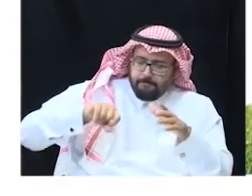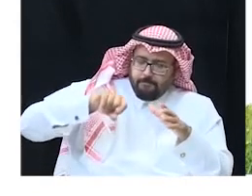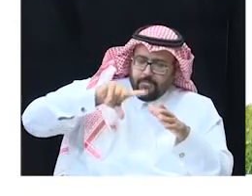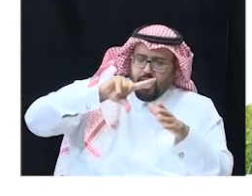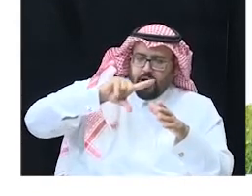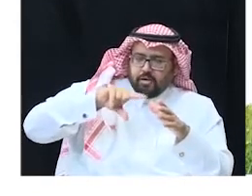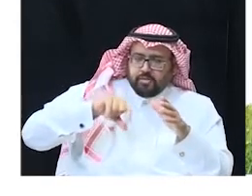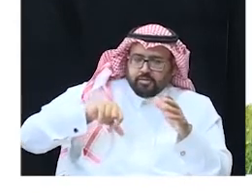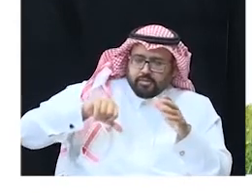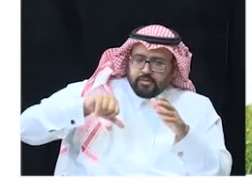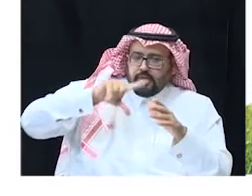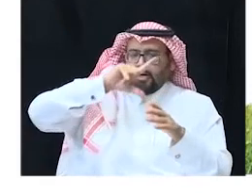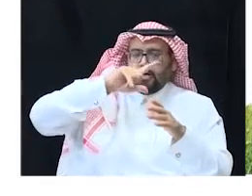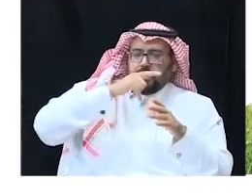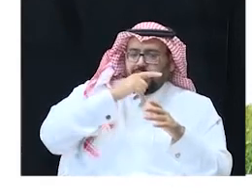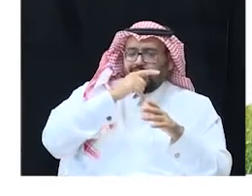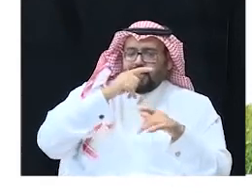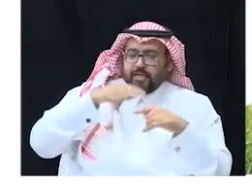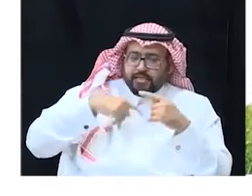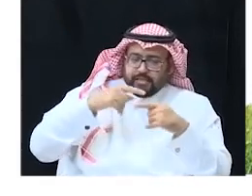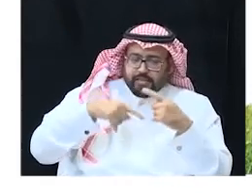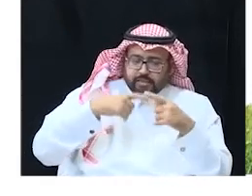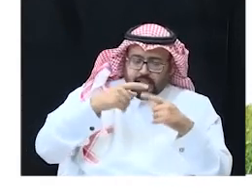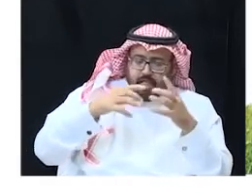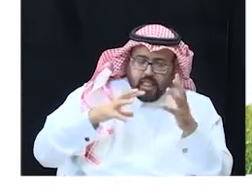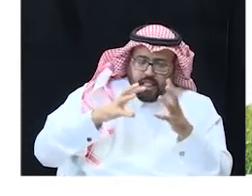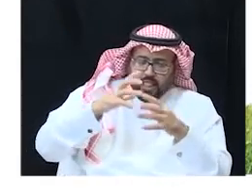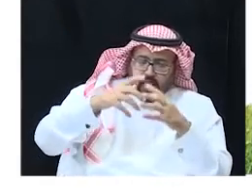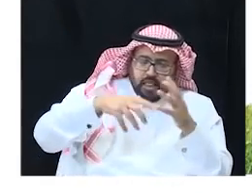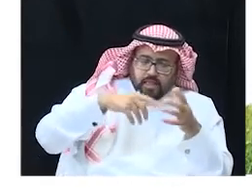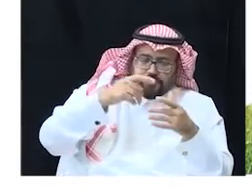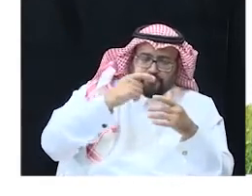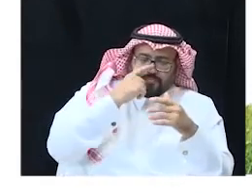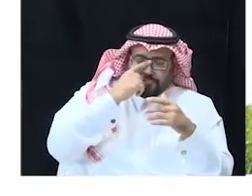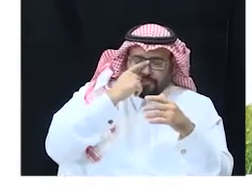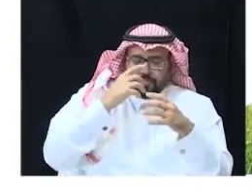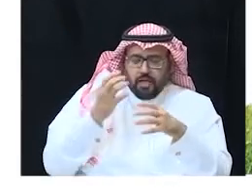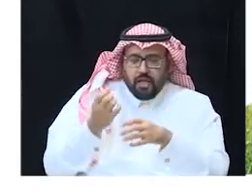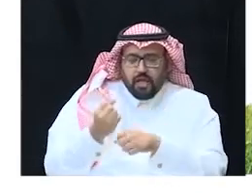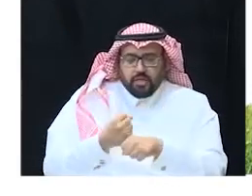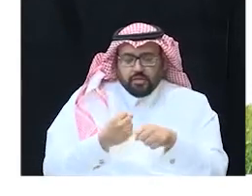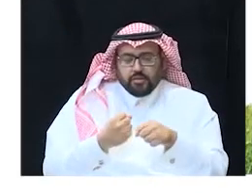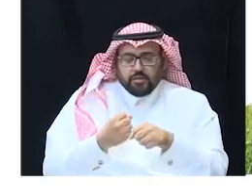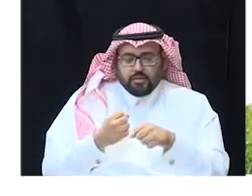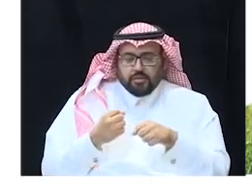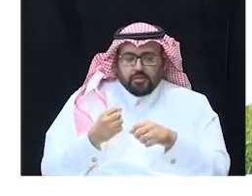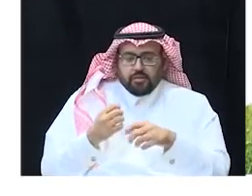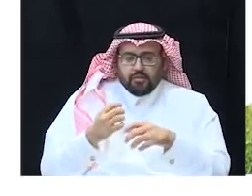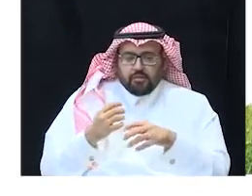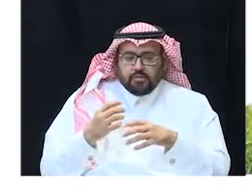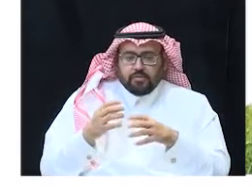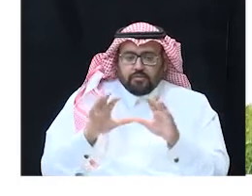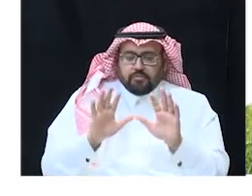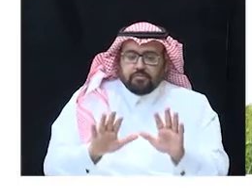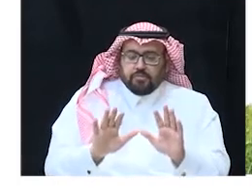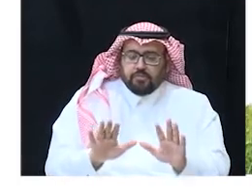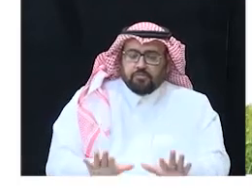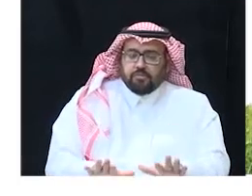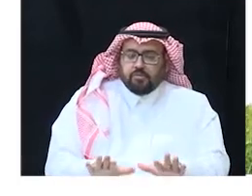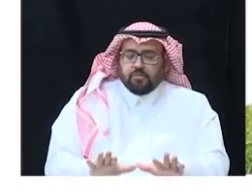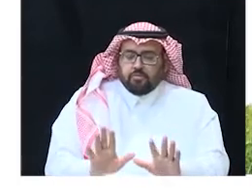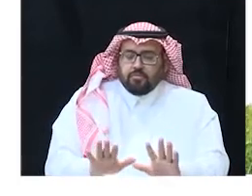فإنني أركل الكرة فتتحرك الكرة في الملعب. طيب إذا أني ما ركلت الكرة أو ما سحبتها أو ما أثرت